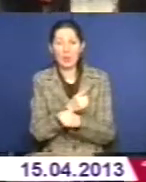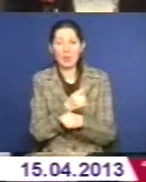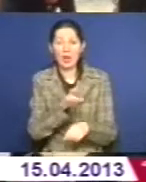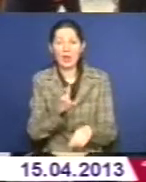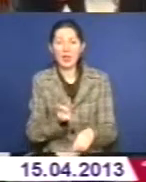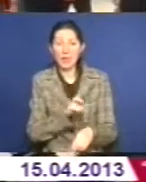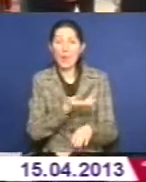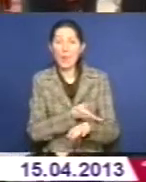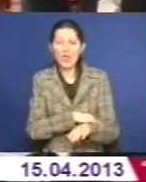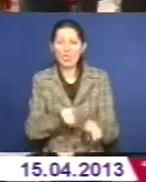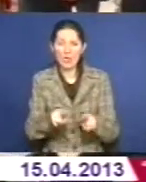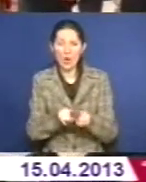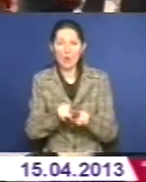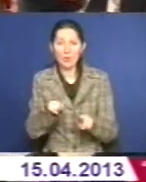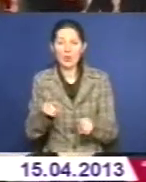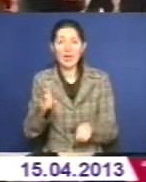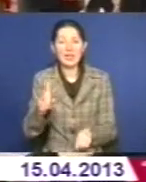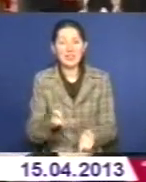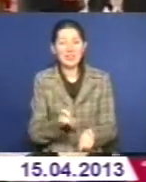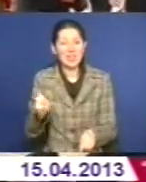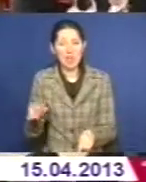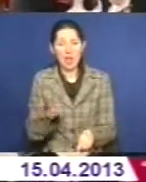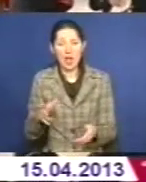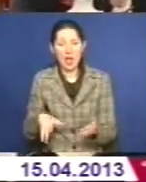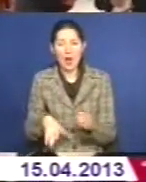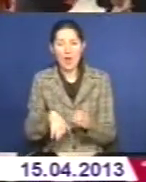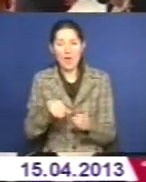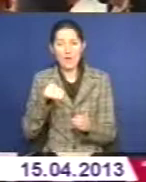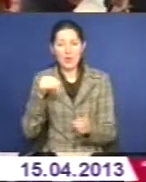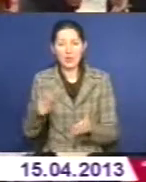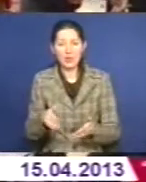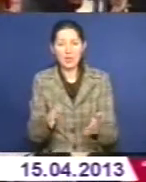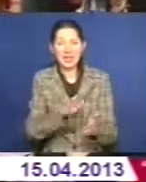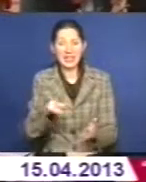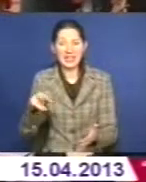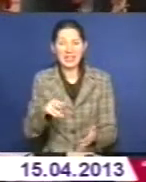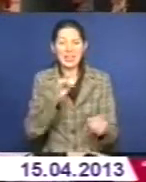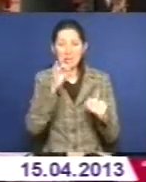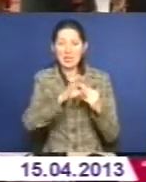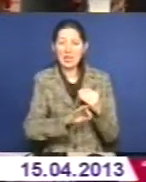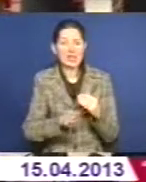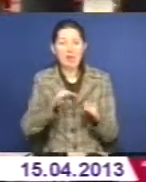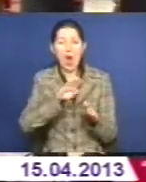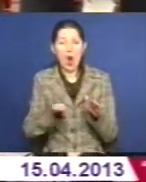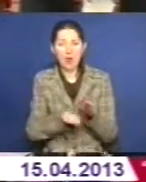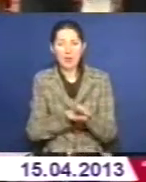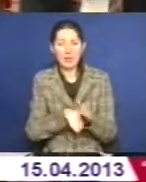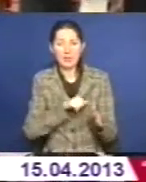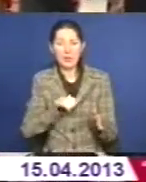священник вибрав шлях не йти на Захід, не йти до України, не ховатися, але піти чомусь до Української повстанської армії. І саме це мене,